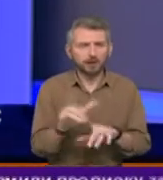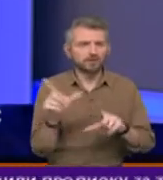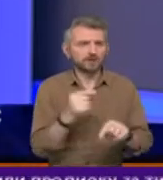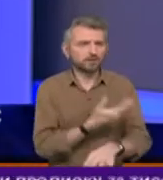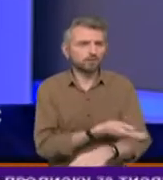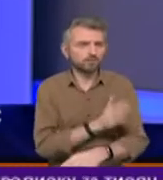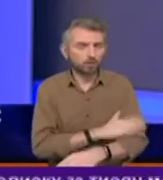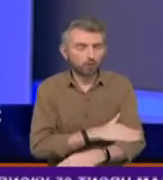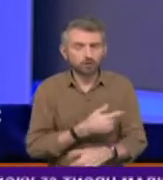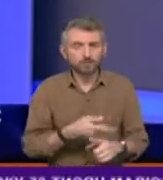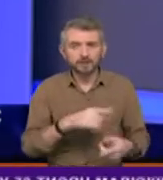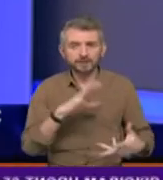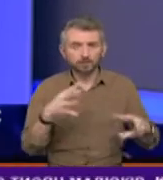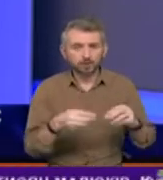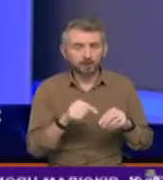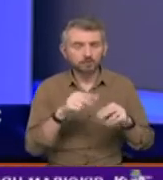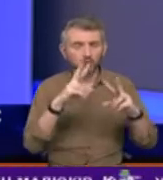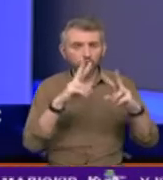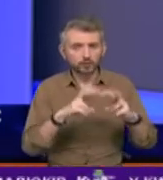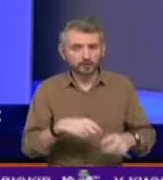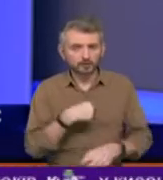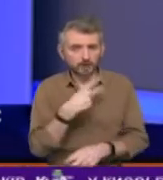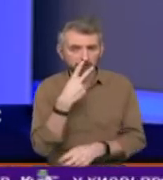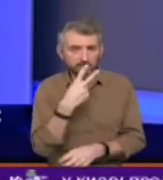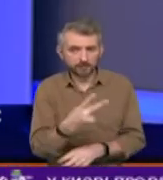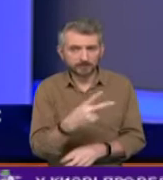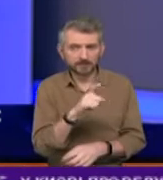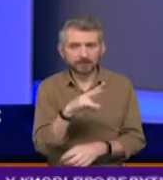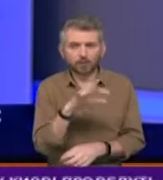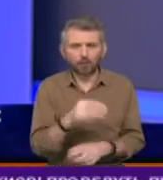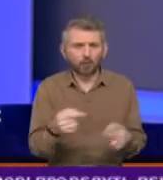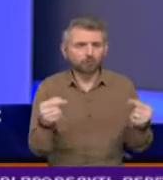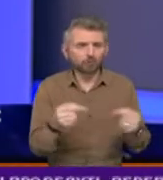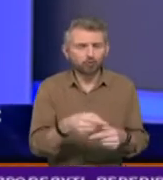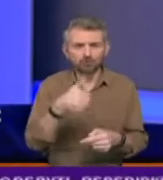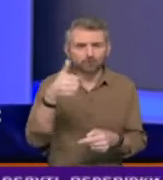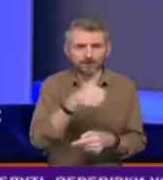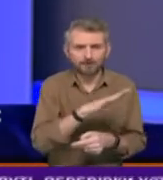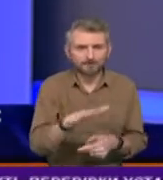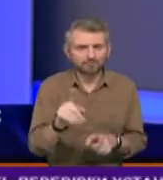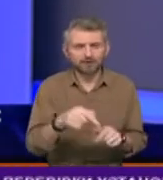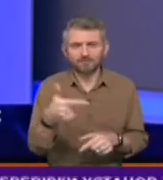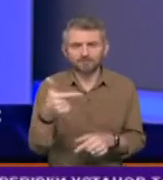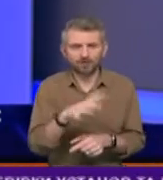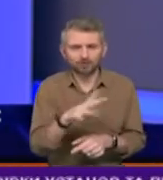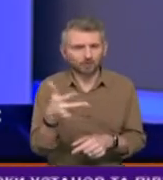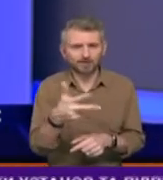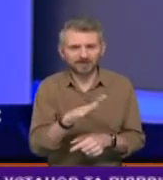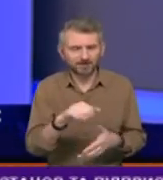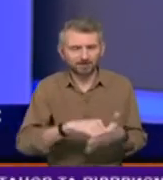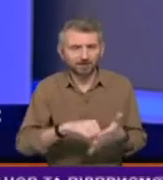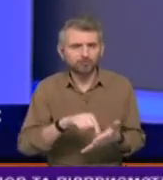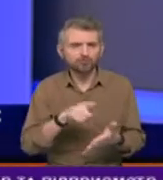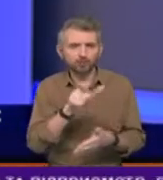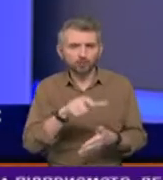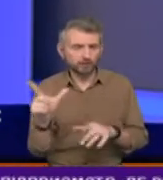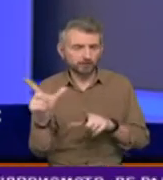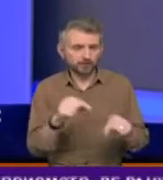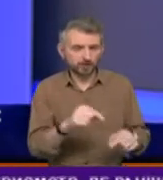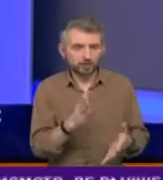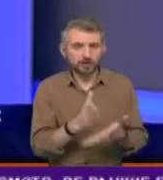відповідальність і батьків дітей, mm-hmm, і органів управління освітою місцевих, і лише якщо є відповідні звернення від батьків, да,